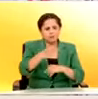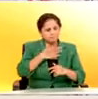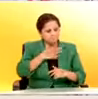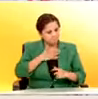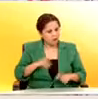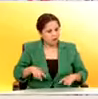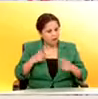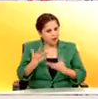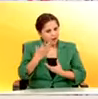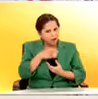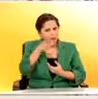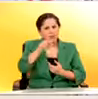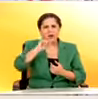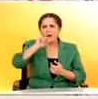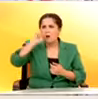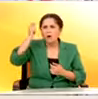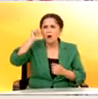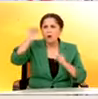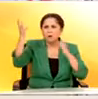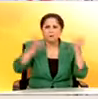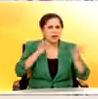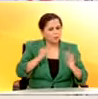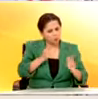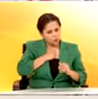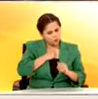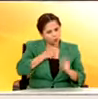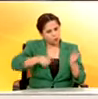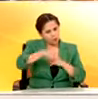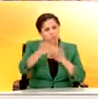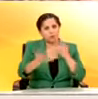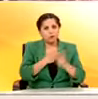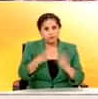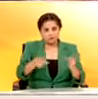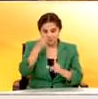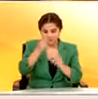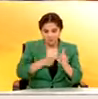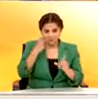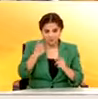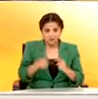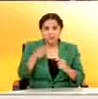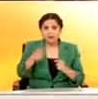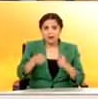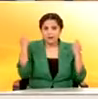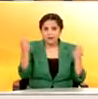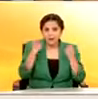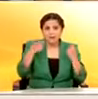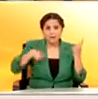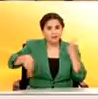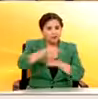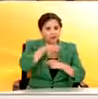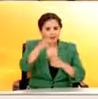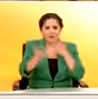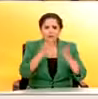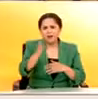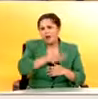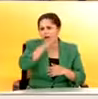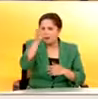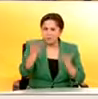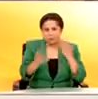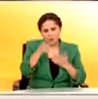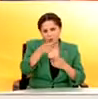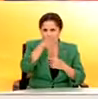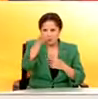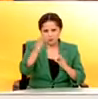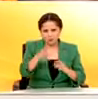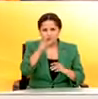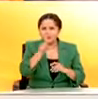जीवन का हिस्सा बना लिया है। इस साल जब आप त्योहारों की खरीदारी के लिए बाजार में गए होंगे,